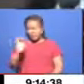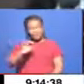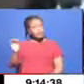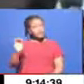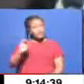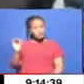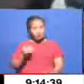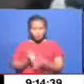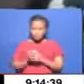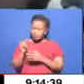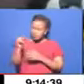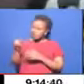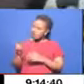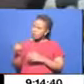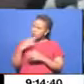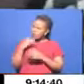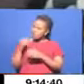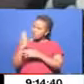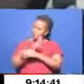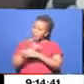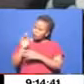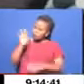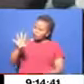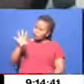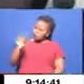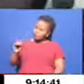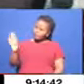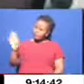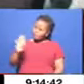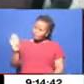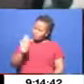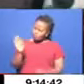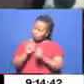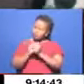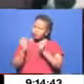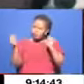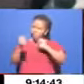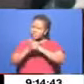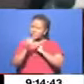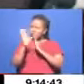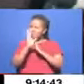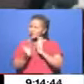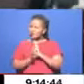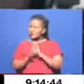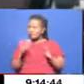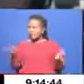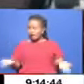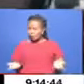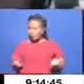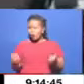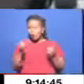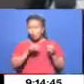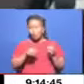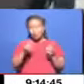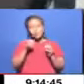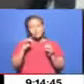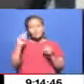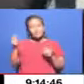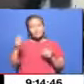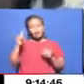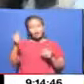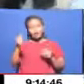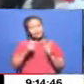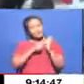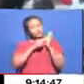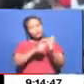munataka kutumia bilioni hamsini ati kubadilisha katiba. Sisi tutawaonyesha vile ya